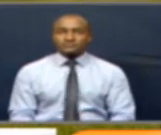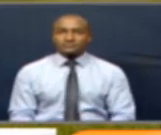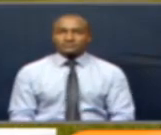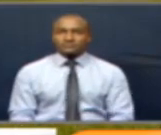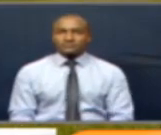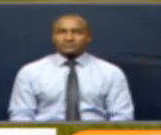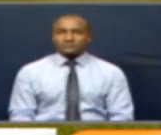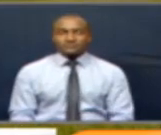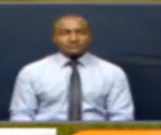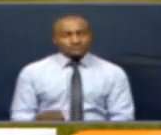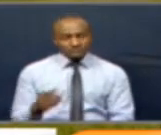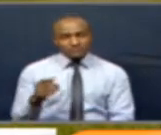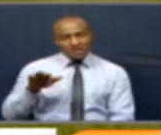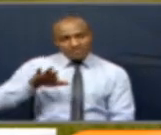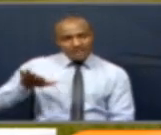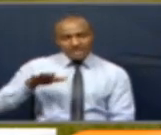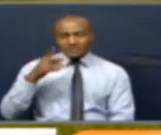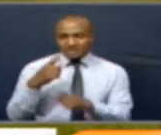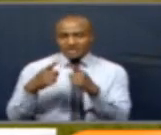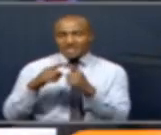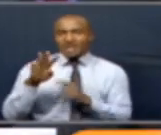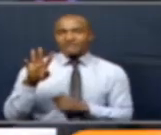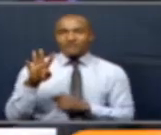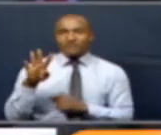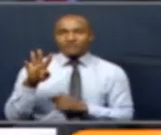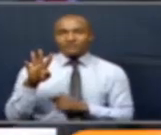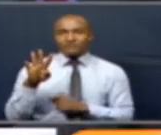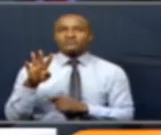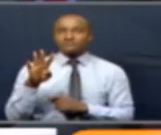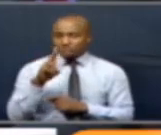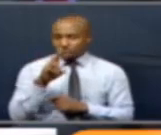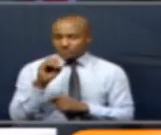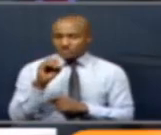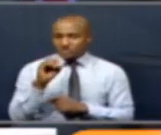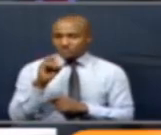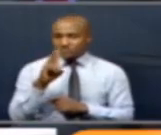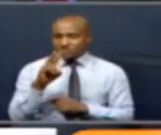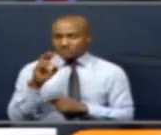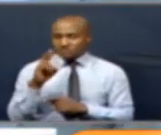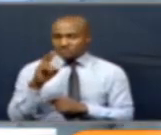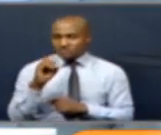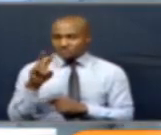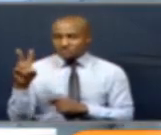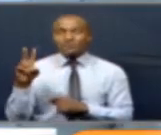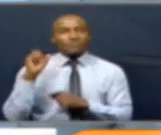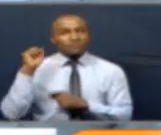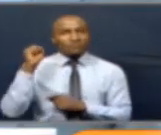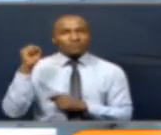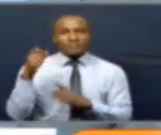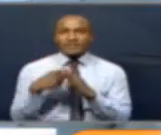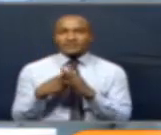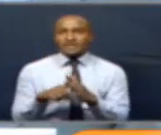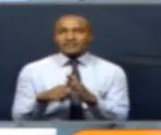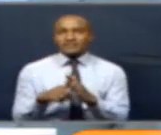Miaka mine kabla ya uchaguzi mkuu wa mwaka 2022, joto la kisiasa tayari limeanza kupanda. Wanasiasa